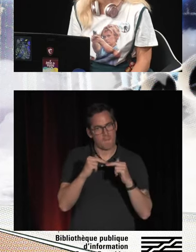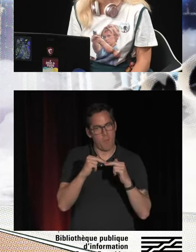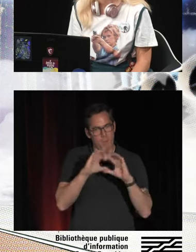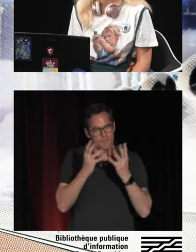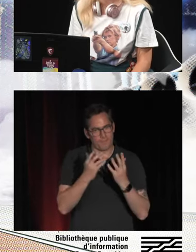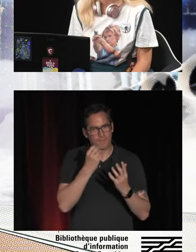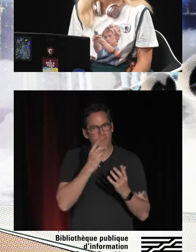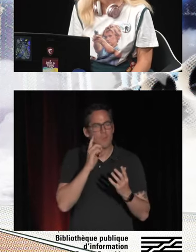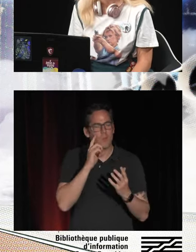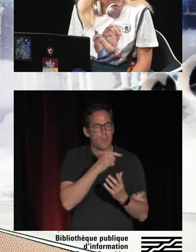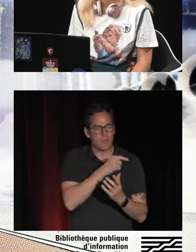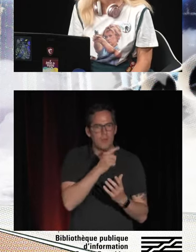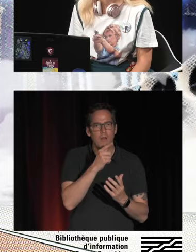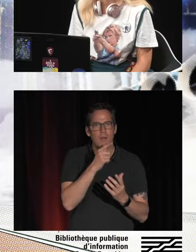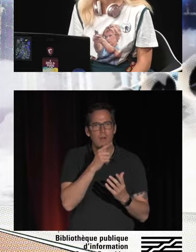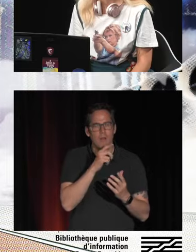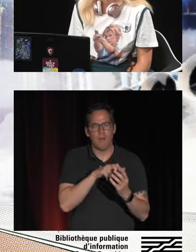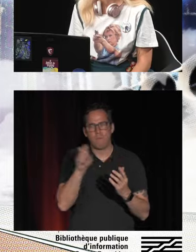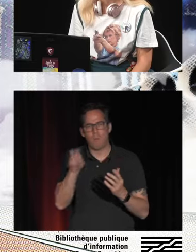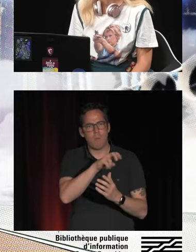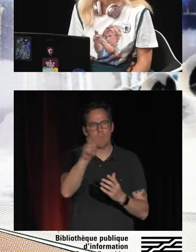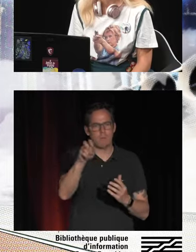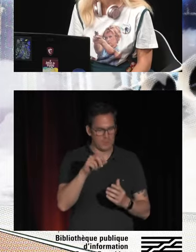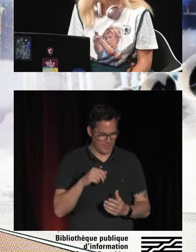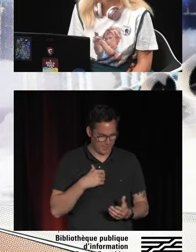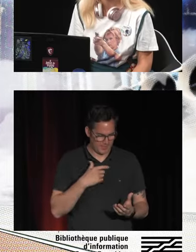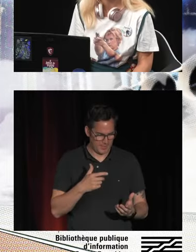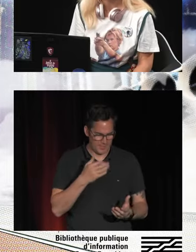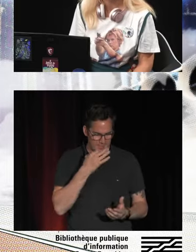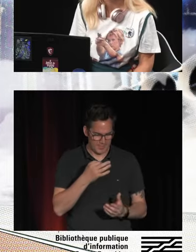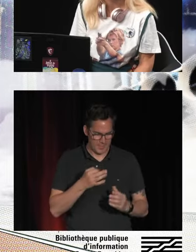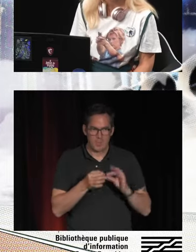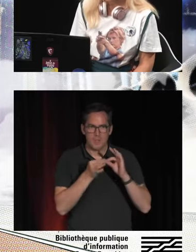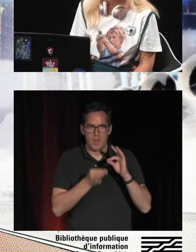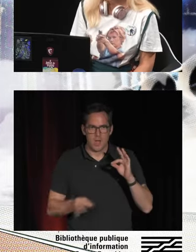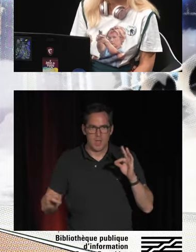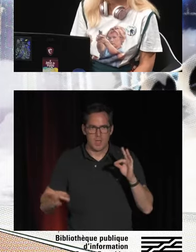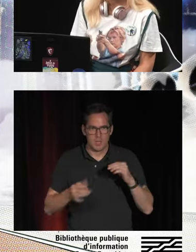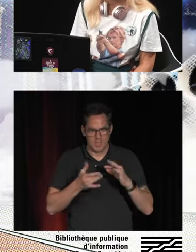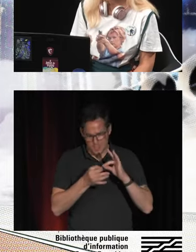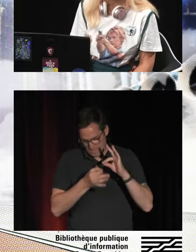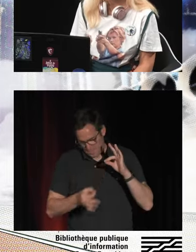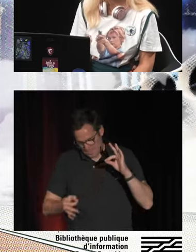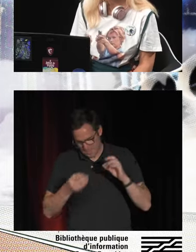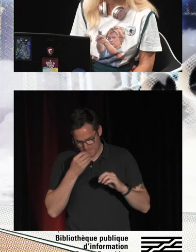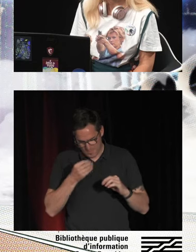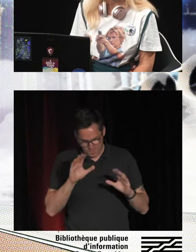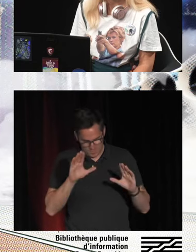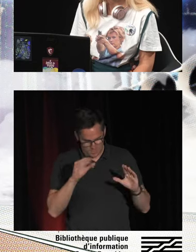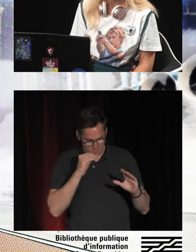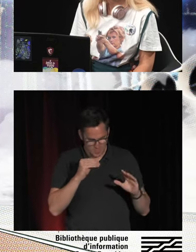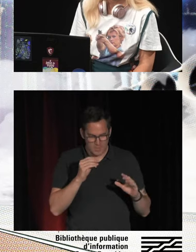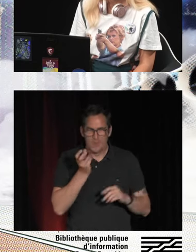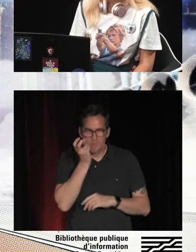on les a pas vus parce qu'ils étaient donc sur un passage qu'on a... Tu vois, quand je te parle de la tension de la corde. Ok, on va remonter un peu Tintin.